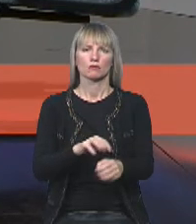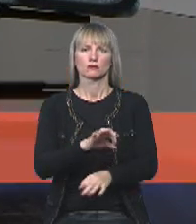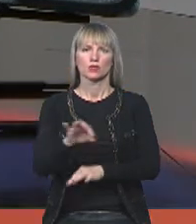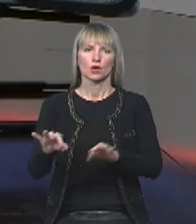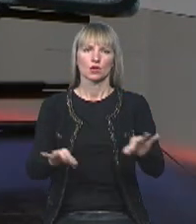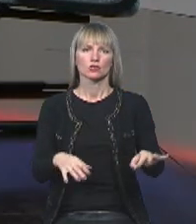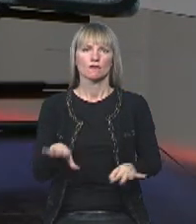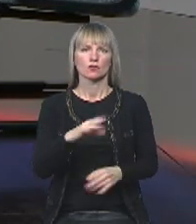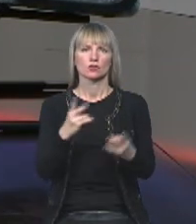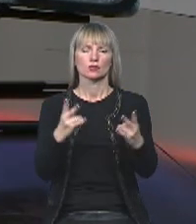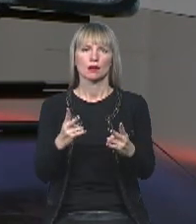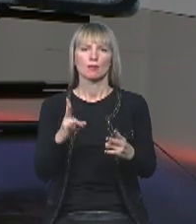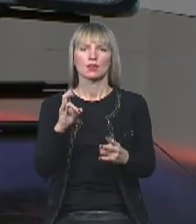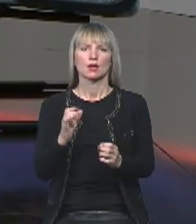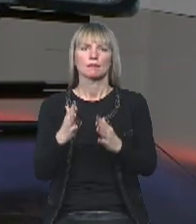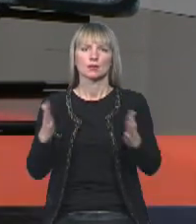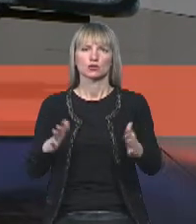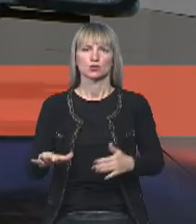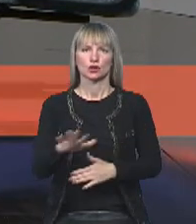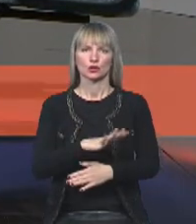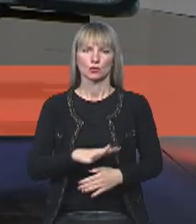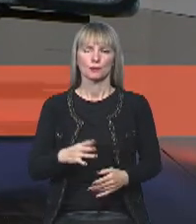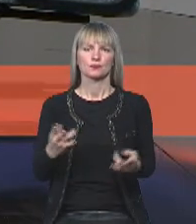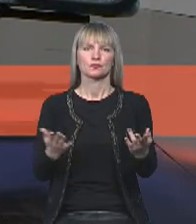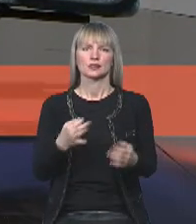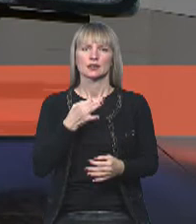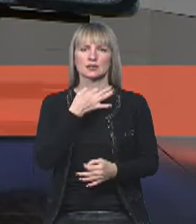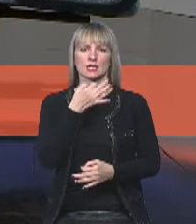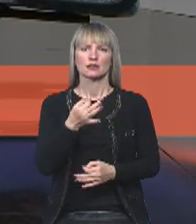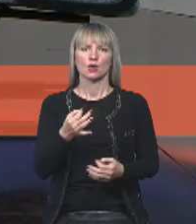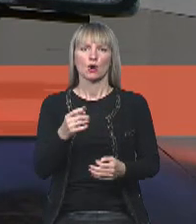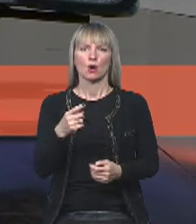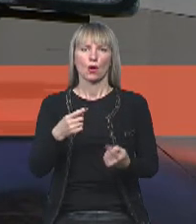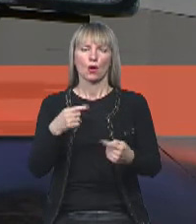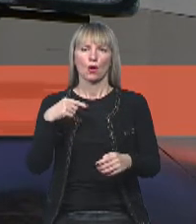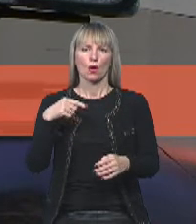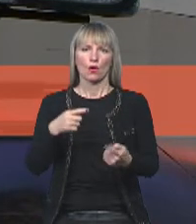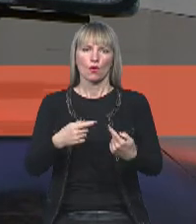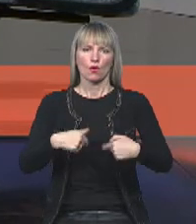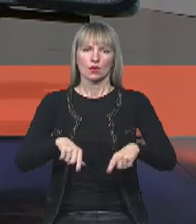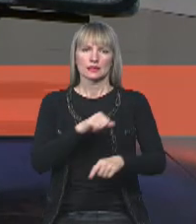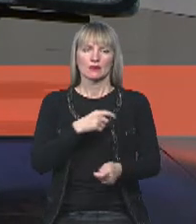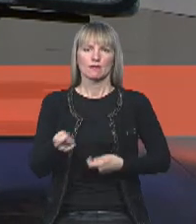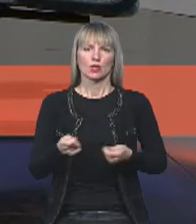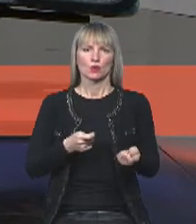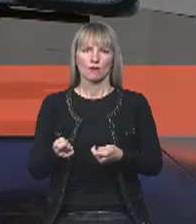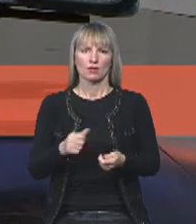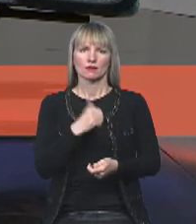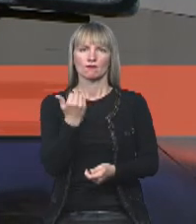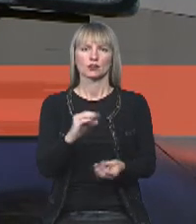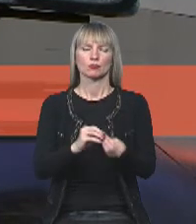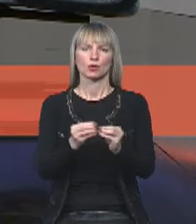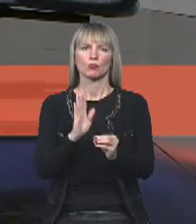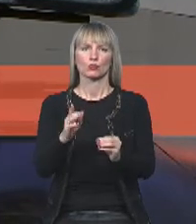треба будувати ну, на значно ширшу територію. Якщо сказати, що органи місцевого самоврядування – це ваша проблема, то кожен орган місцевого самоврядування